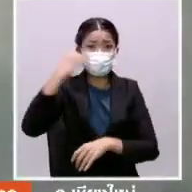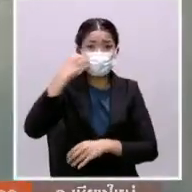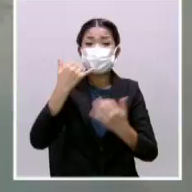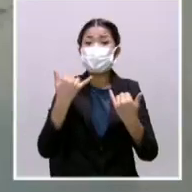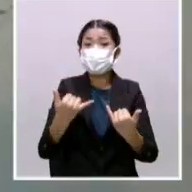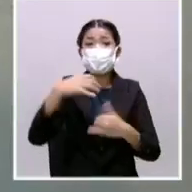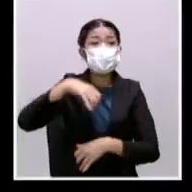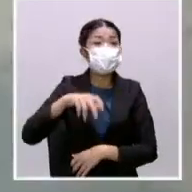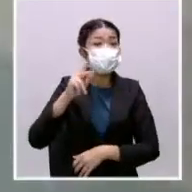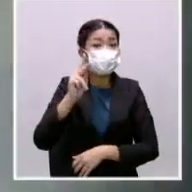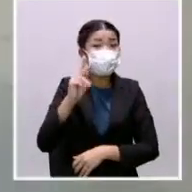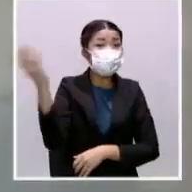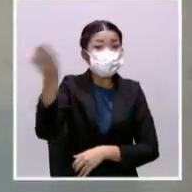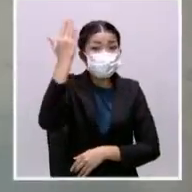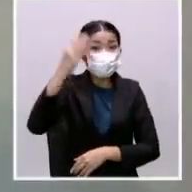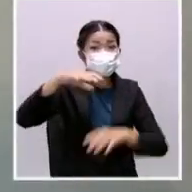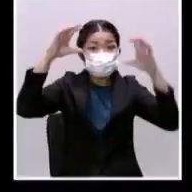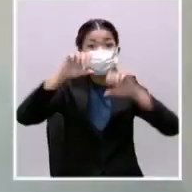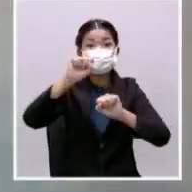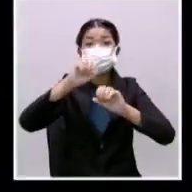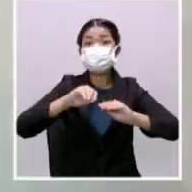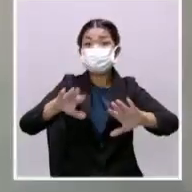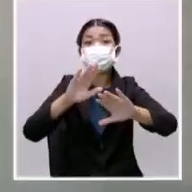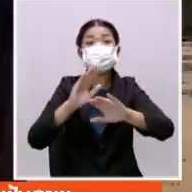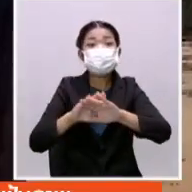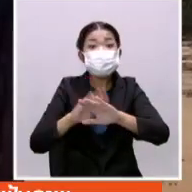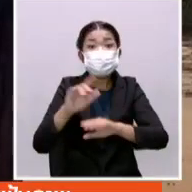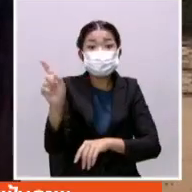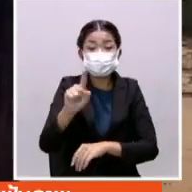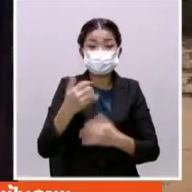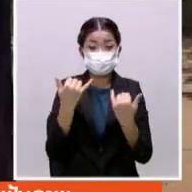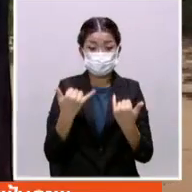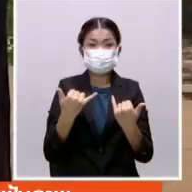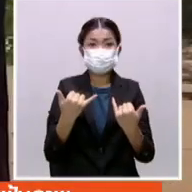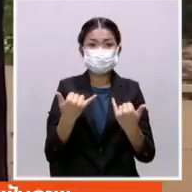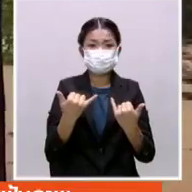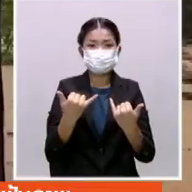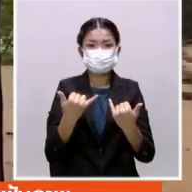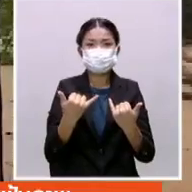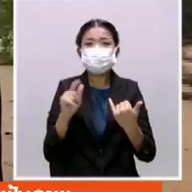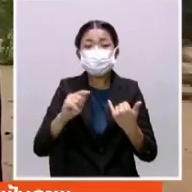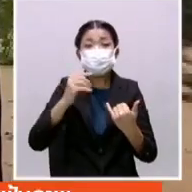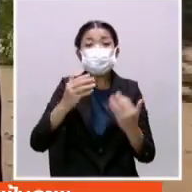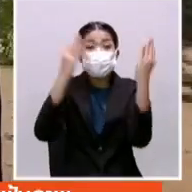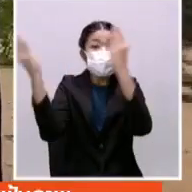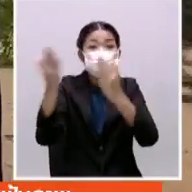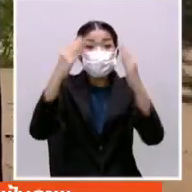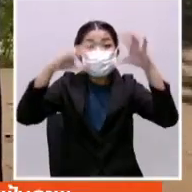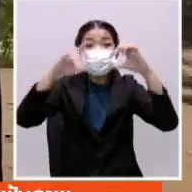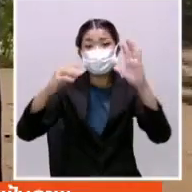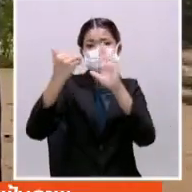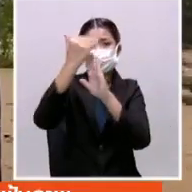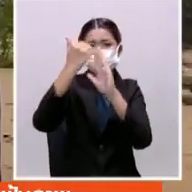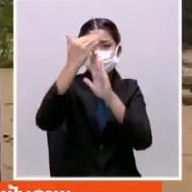ล้ววันนี้ล่ ะ กรมอุตุนิยมวิทยาว่าอย่างไรบ้างก็มีรายงานออกมาแล้วนะครับว่าตอนนี้มีร่องมรสุมพาดผ่านภาคเหนือตอนบ